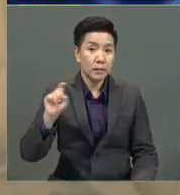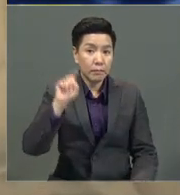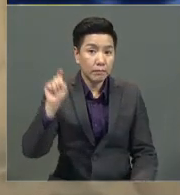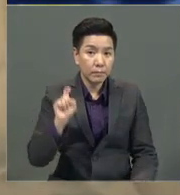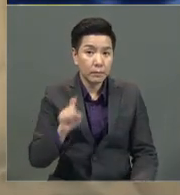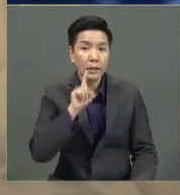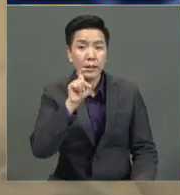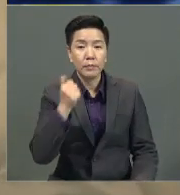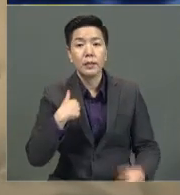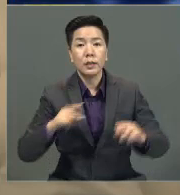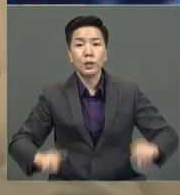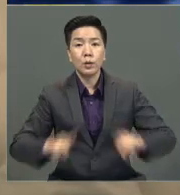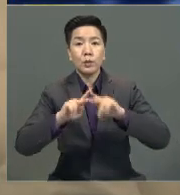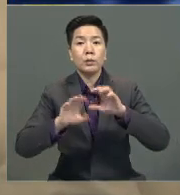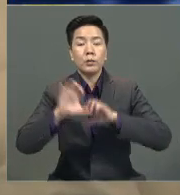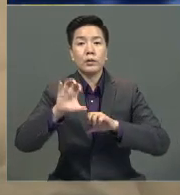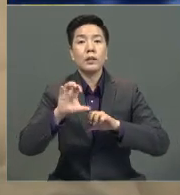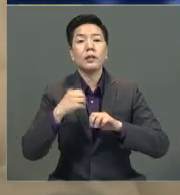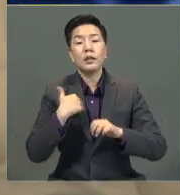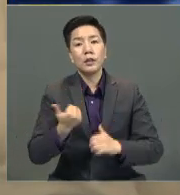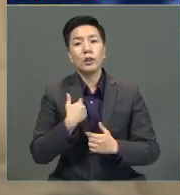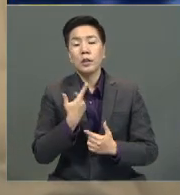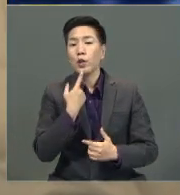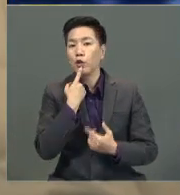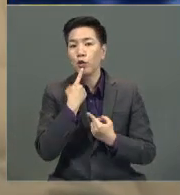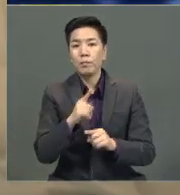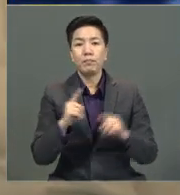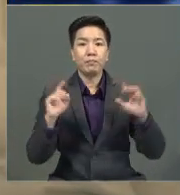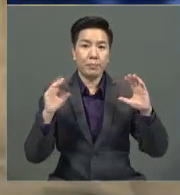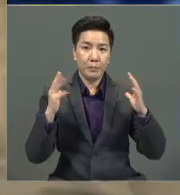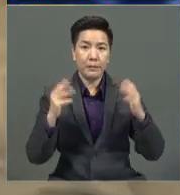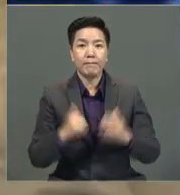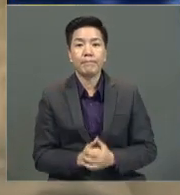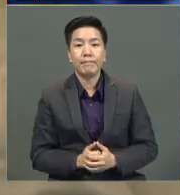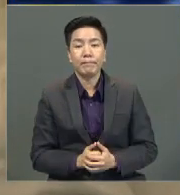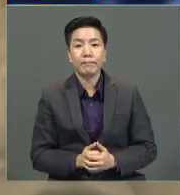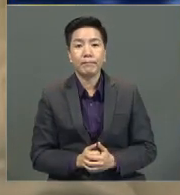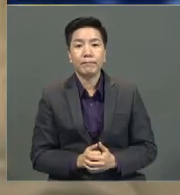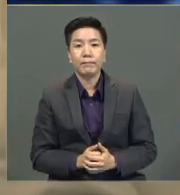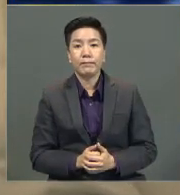รื่องนี้ครับรัฐมนตรีว่าการกระทรวงมหาดไทยพลเอกอนุพงศ์ก็ไม่ได้ตอบคำถามดังกล่าวครับ